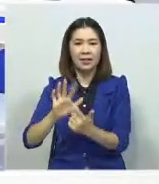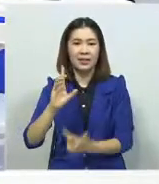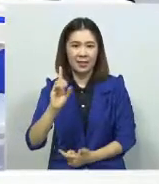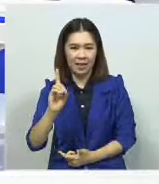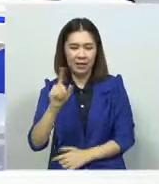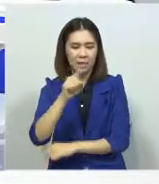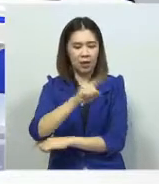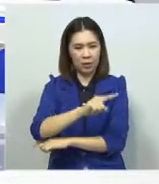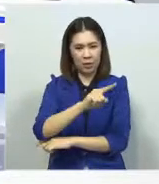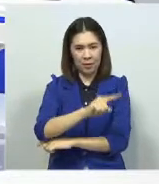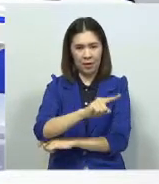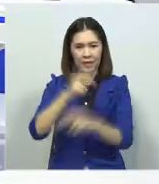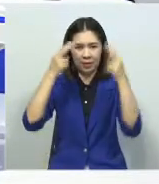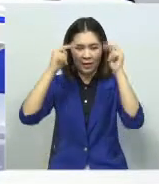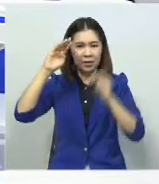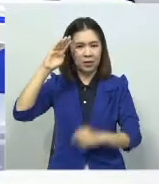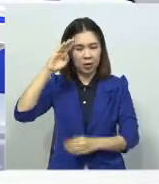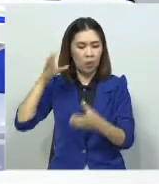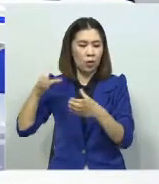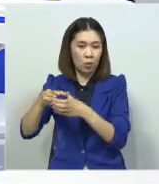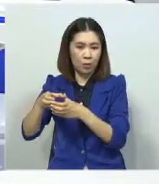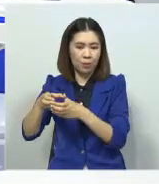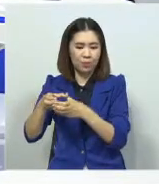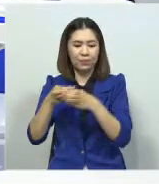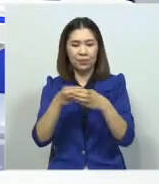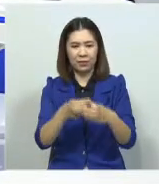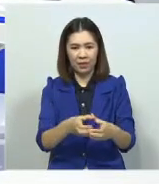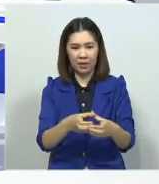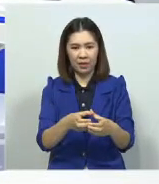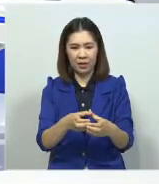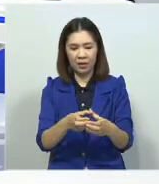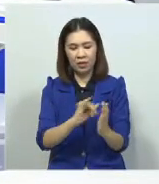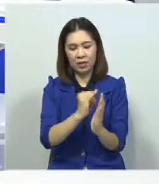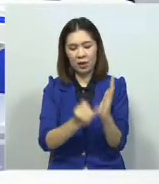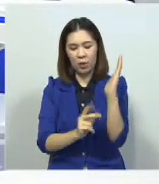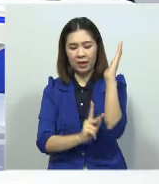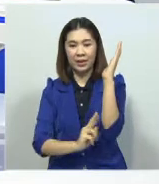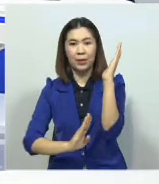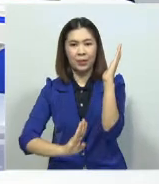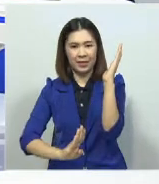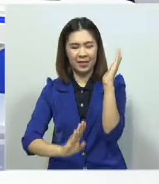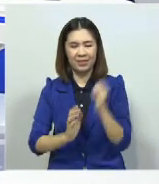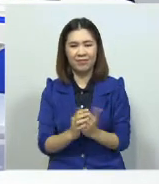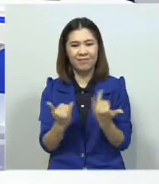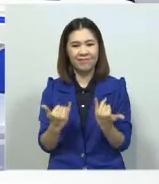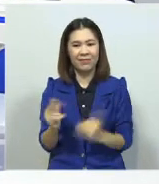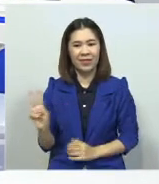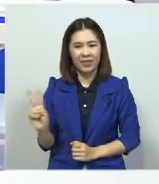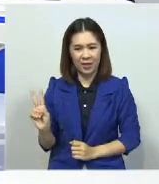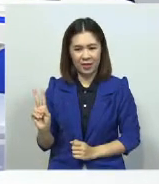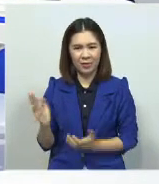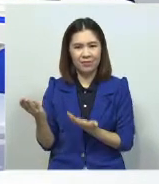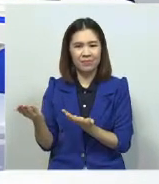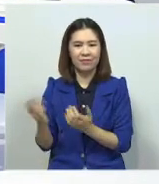วงบ่ายนะคะทางด้านของนายกรัฐมนตรีและคณะก็จะเดินทางไปยังจังหวัดกระบี่ต่อไปค่ะช่วงนี้กลับไปที่ห้องส่ง